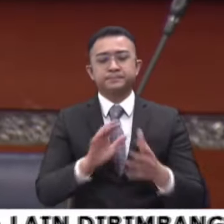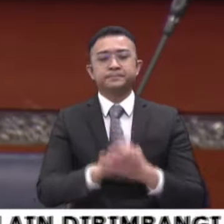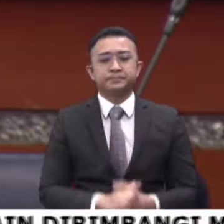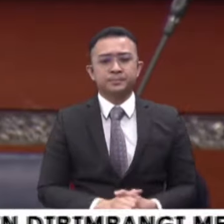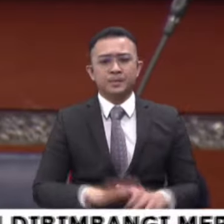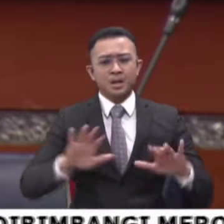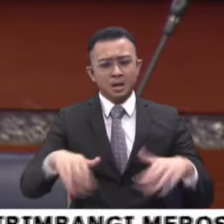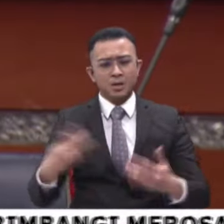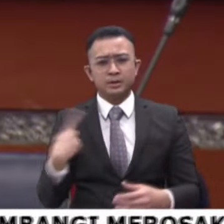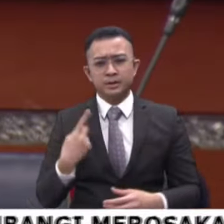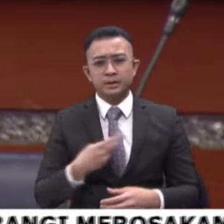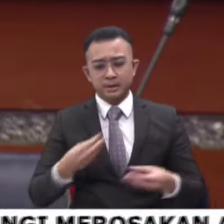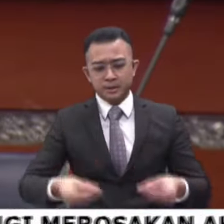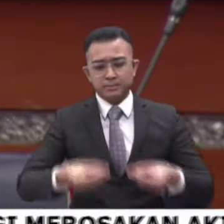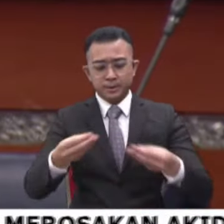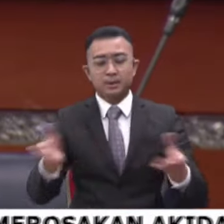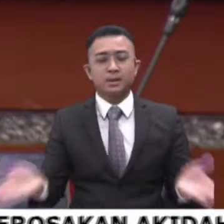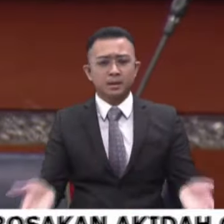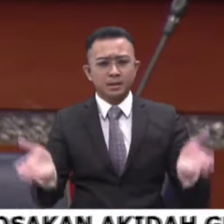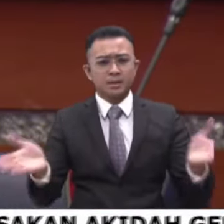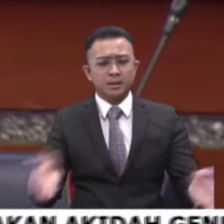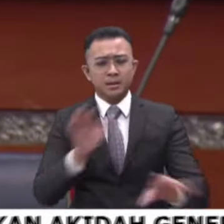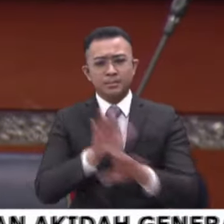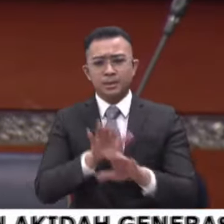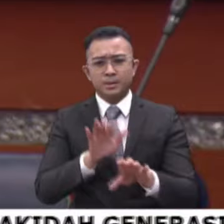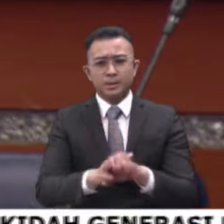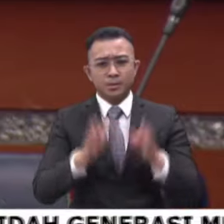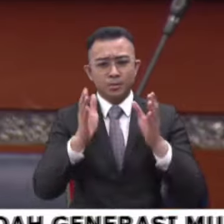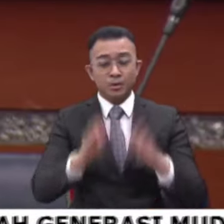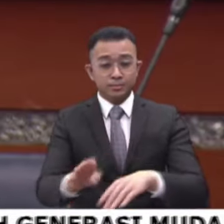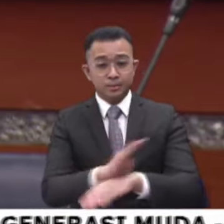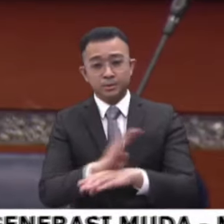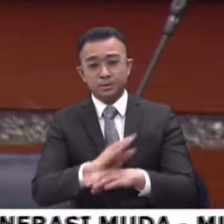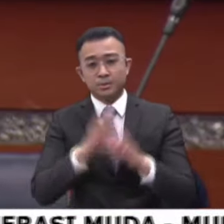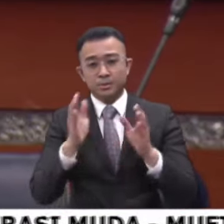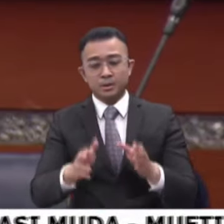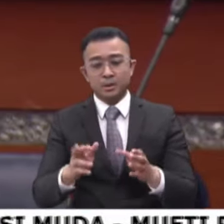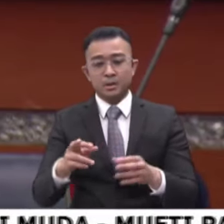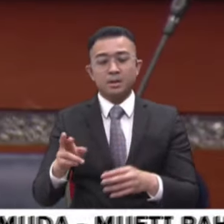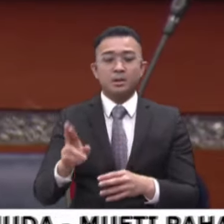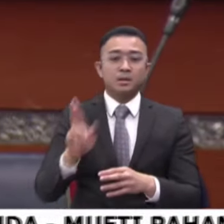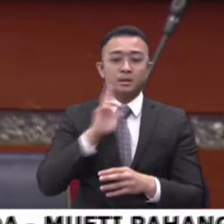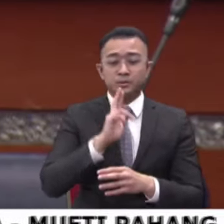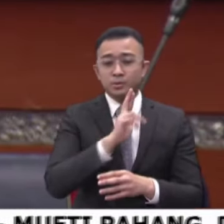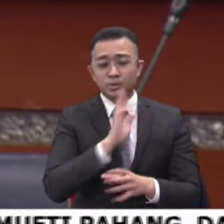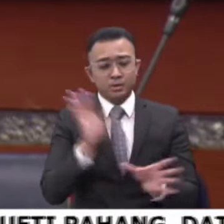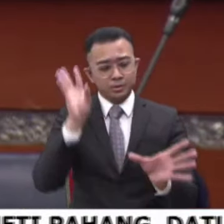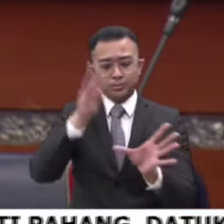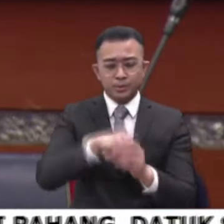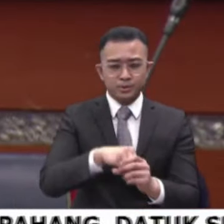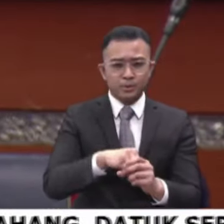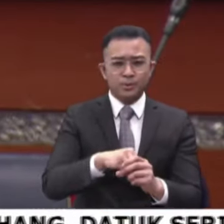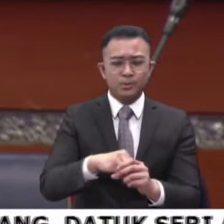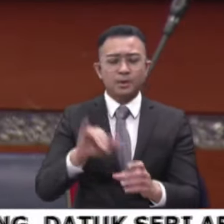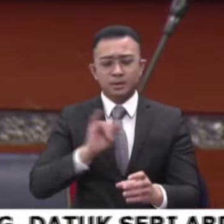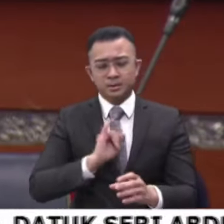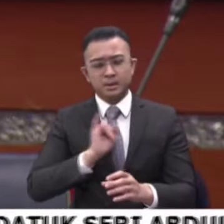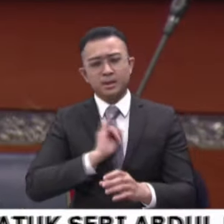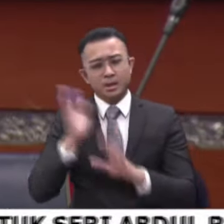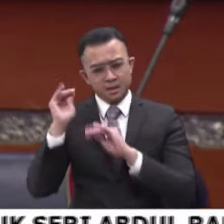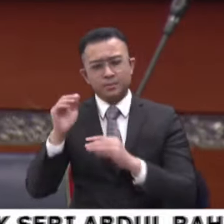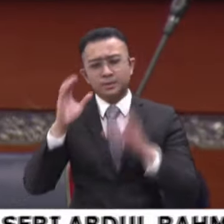macam mana kita nak memberikan kalahkan supaya lebih banyak peniaga, restoran, kedai makan terlibat. Jadi saya harap ini cara